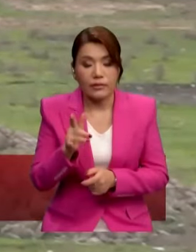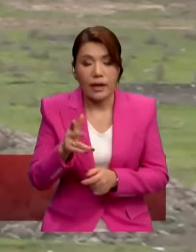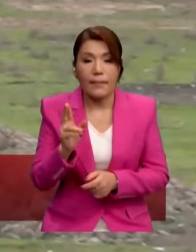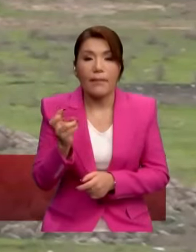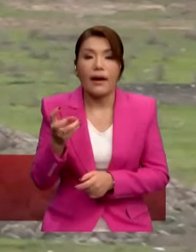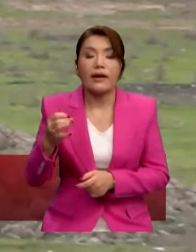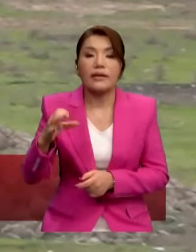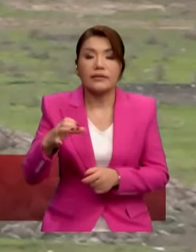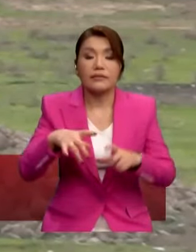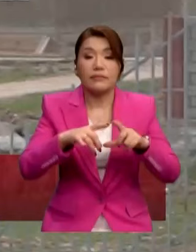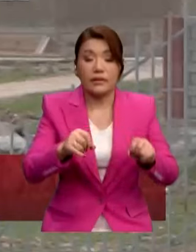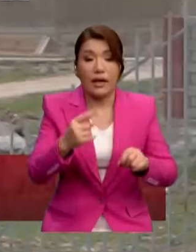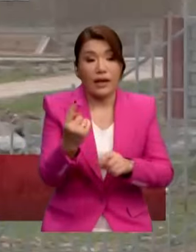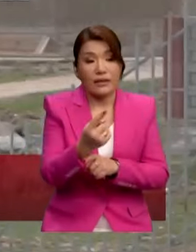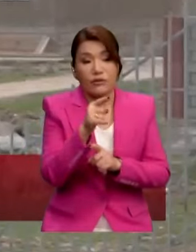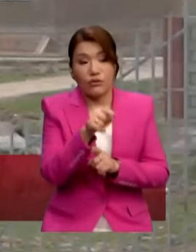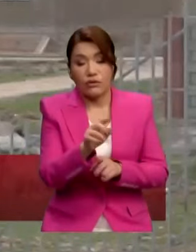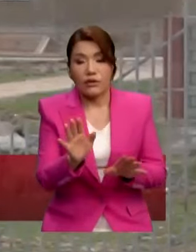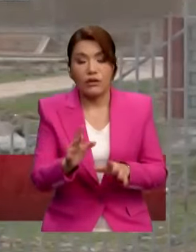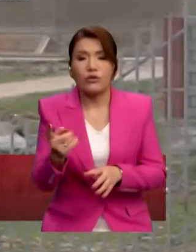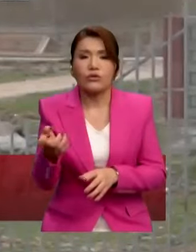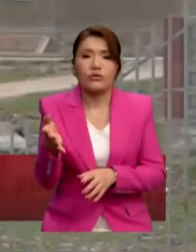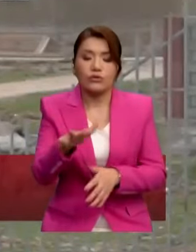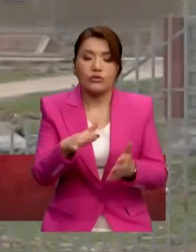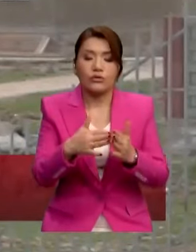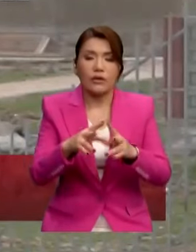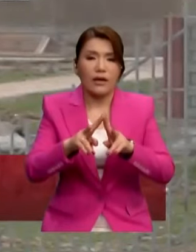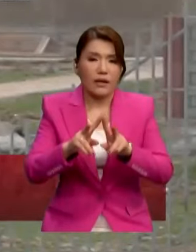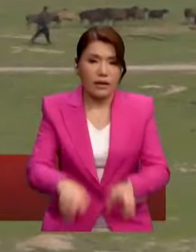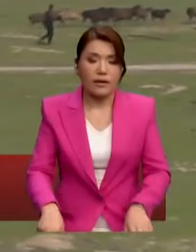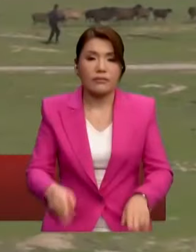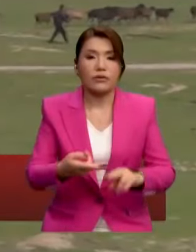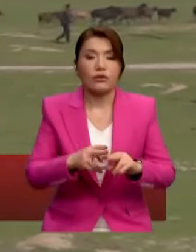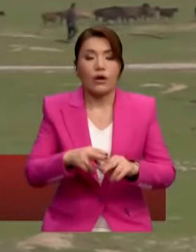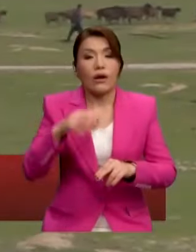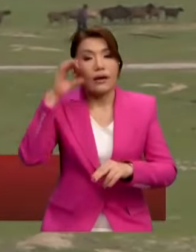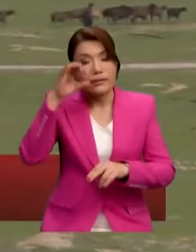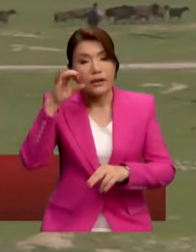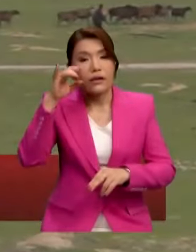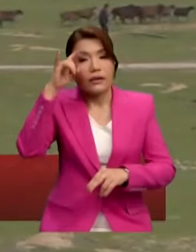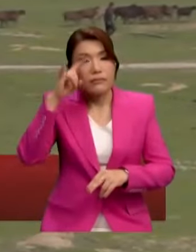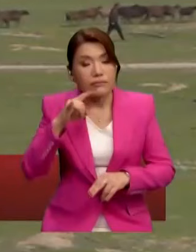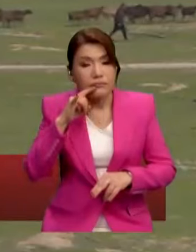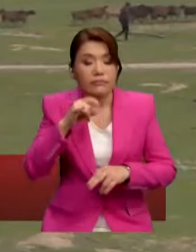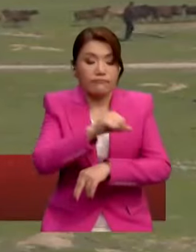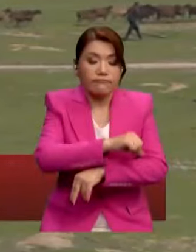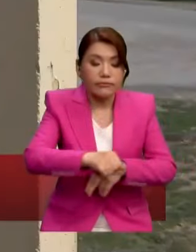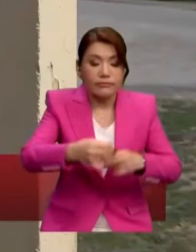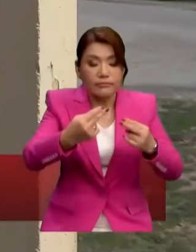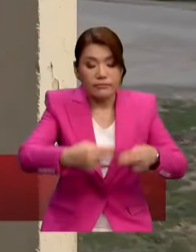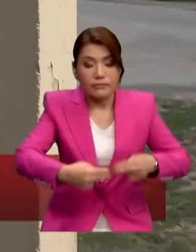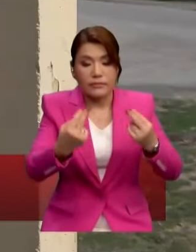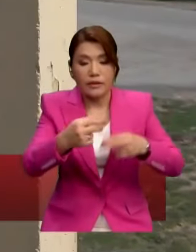Бағыс ауылында құжаты жоқ жалғыз мектеп емес, ауылдағы 100-ге жуық үйдің де жағдайы осы. Қазақ-өзбек шекарасының түбіндегі орналасқан ауылда шекараны